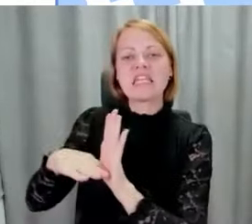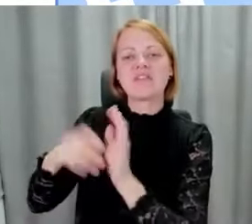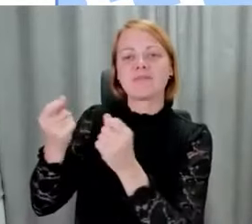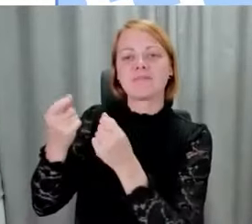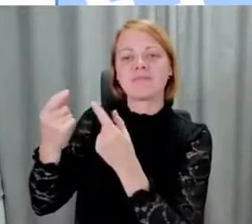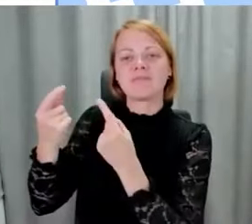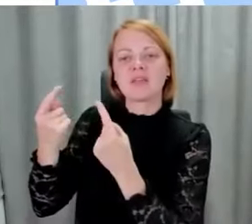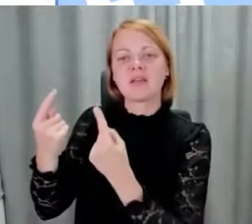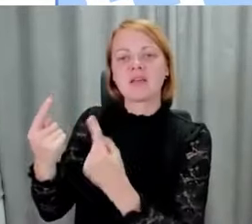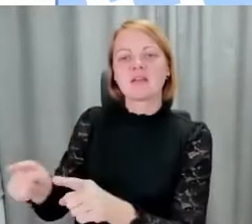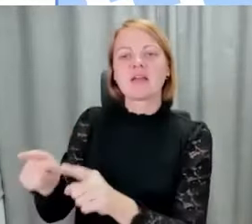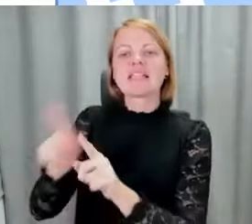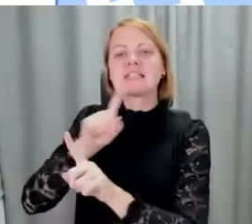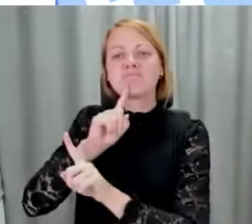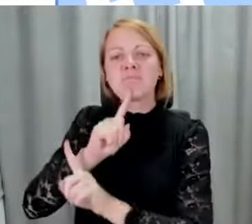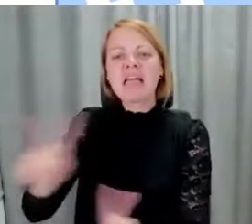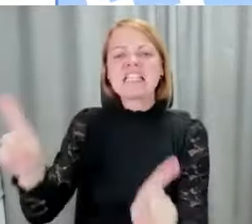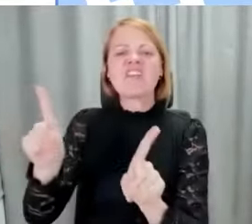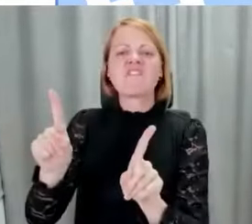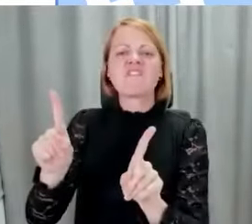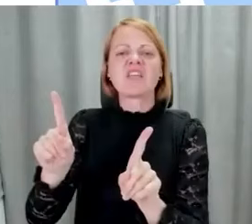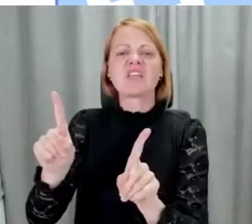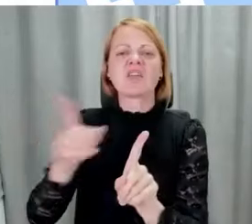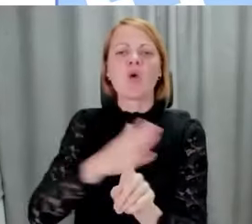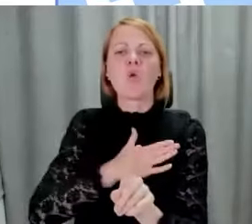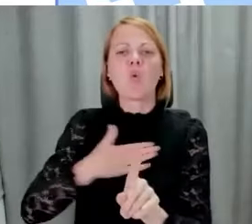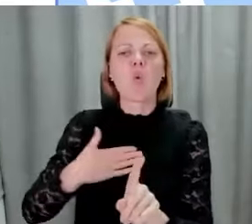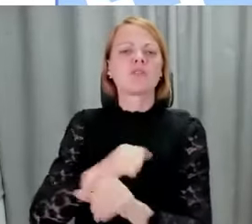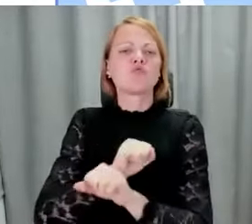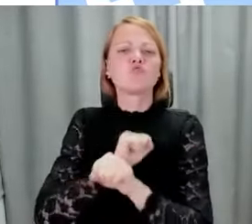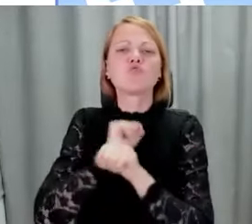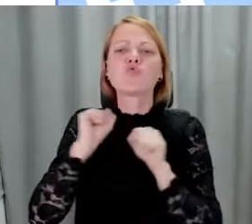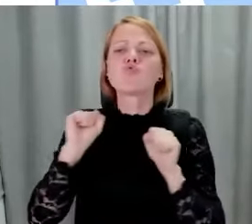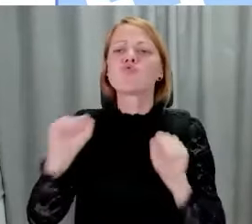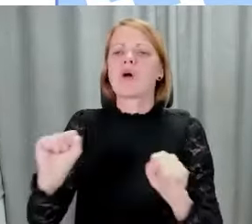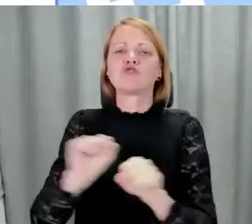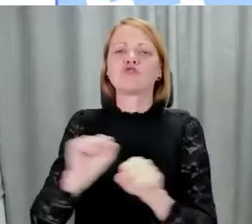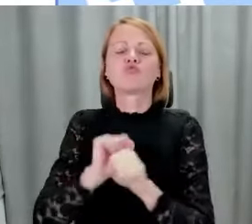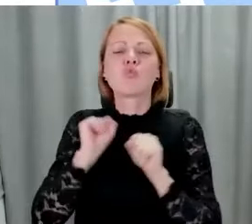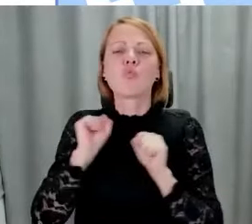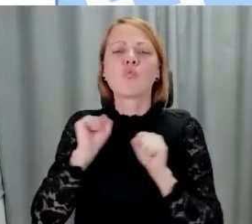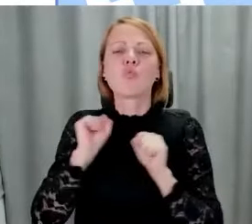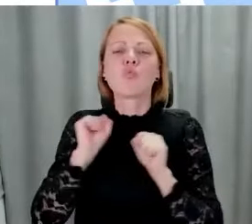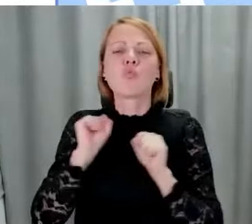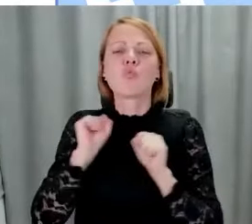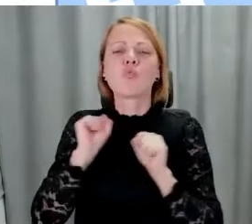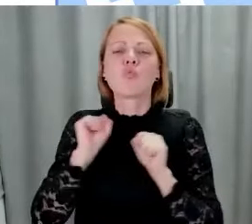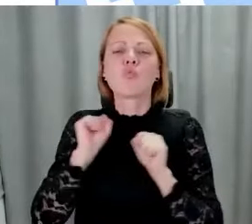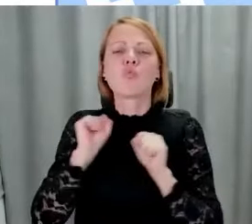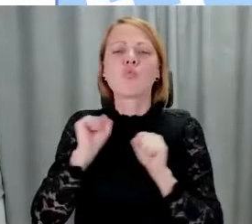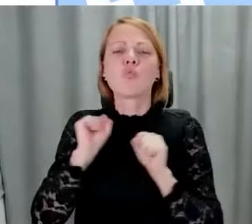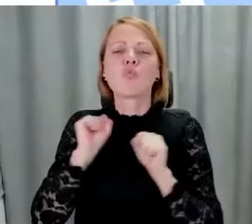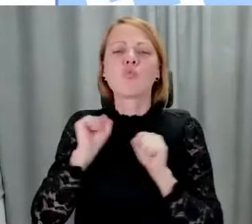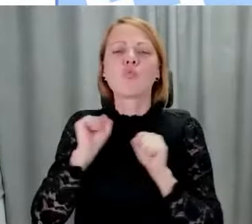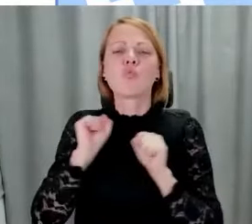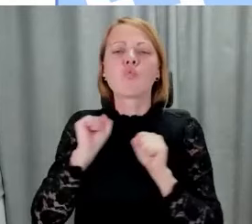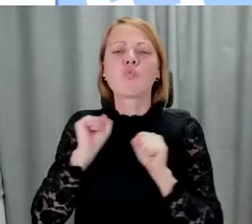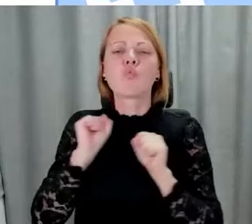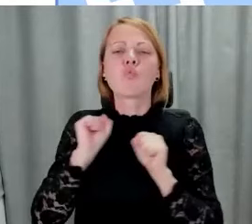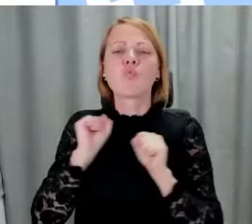ir specifiski ļoti drošiem, nu, drošāka vide, nevis vienkārši drošāk nekā dzīvoklī pie